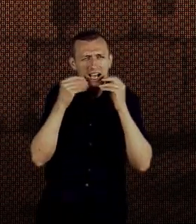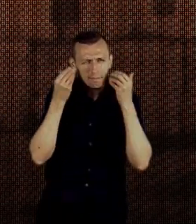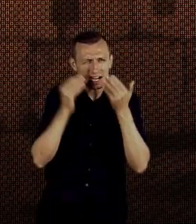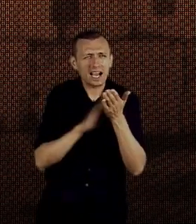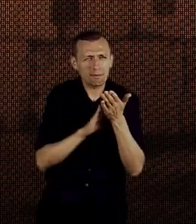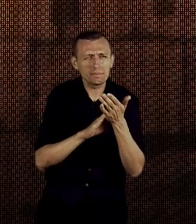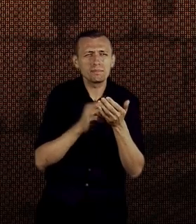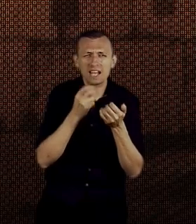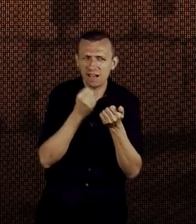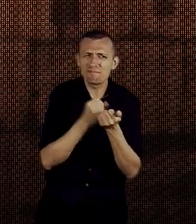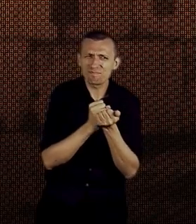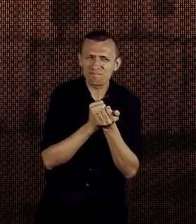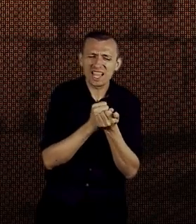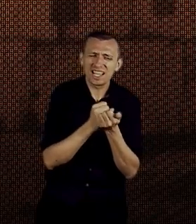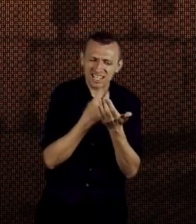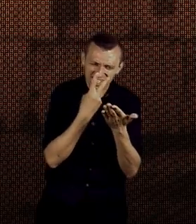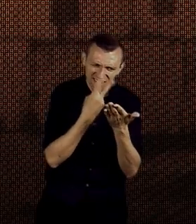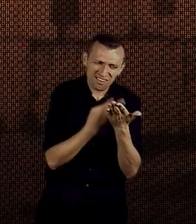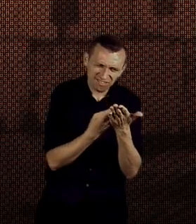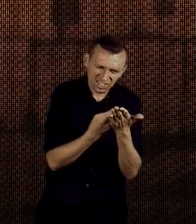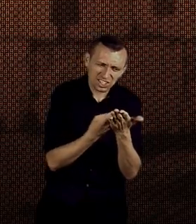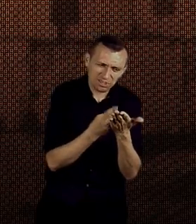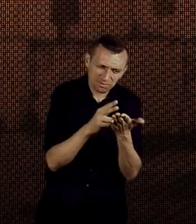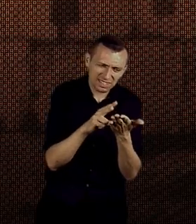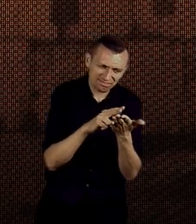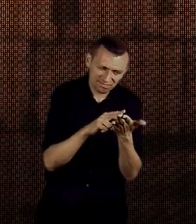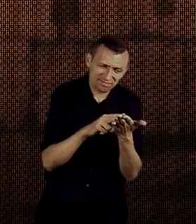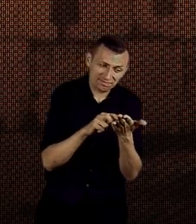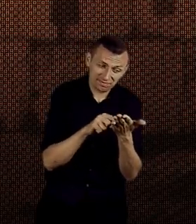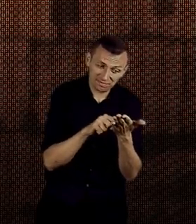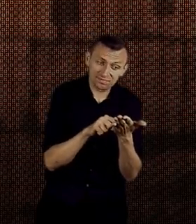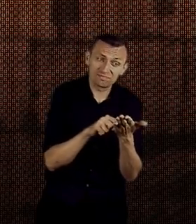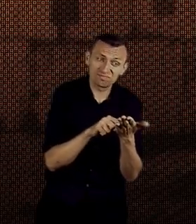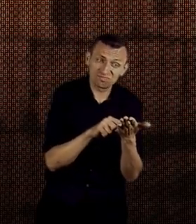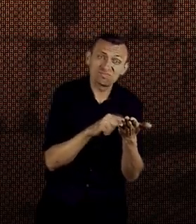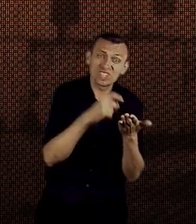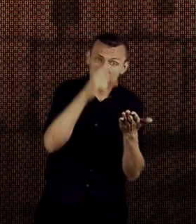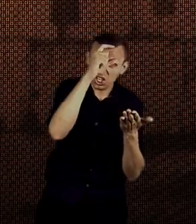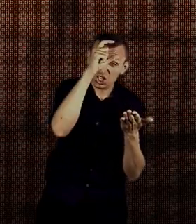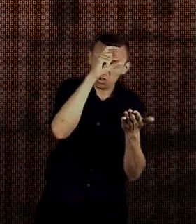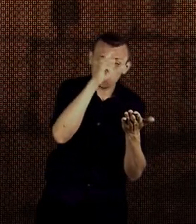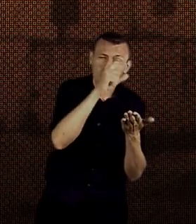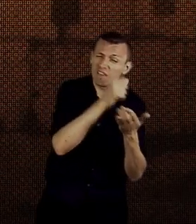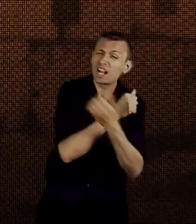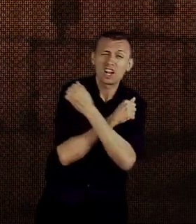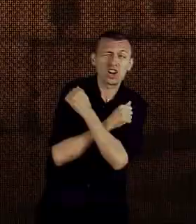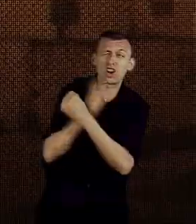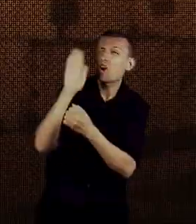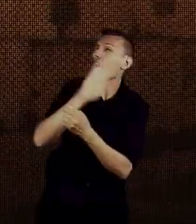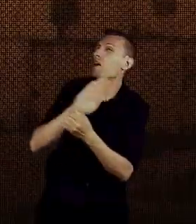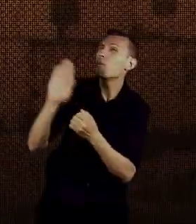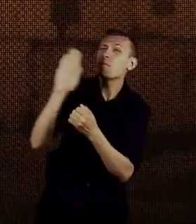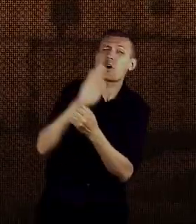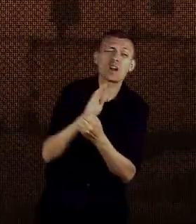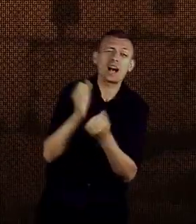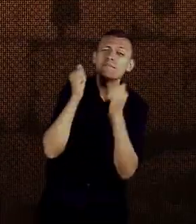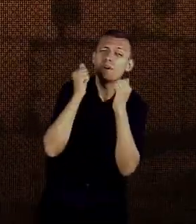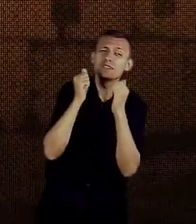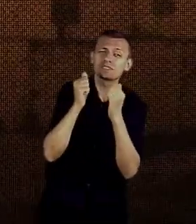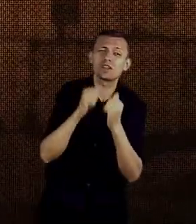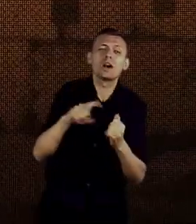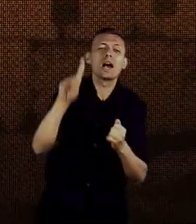na Golgocie widzimy, co Bóg jest w stanie uczynić i uczynił z miłości do